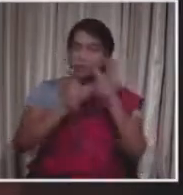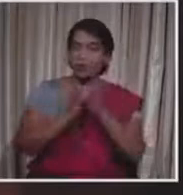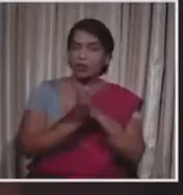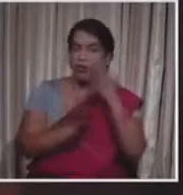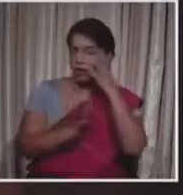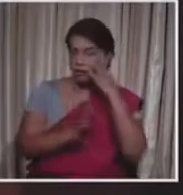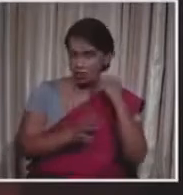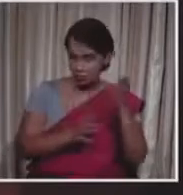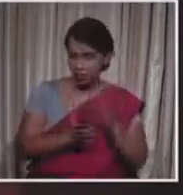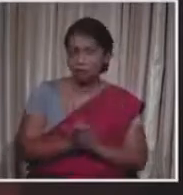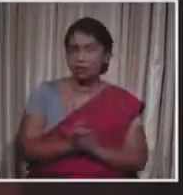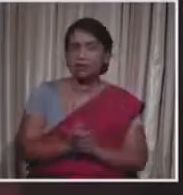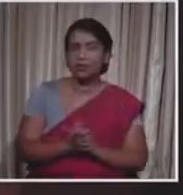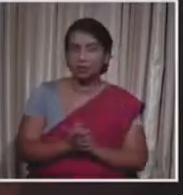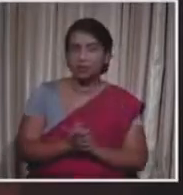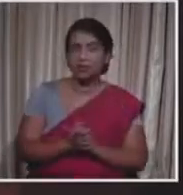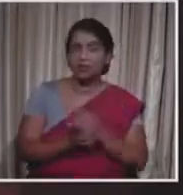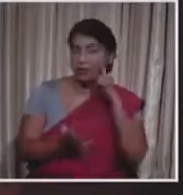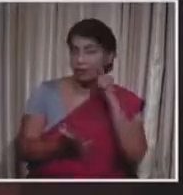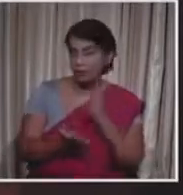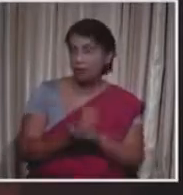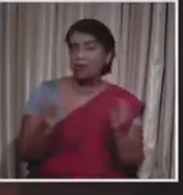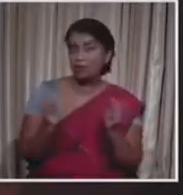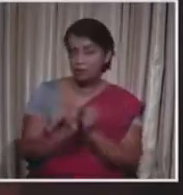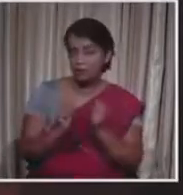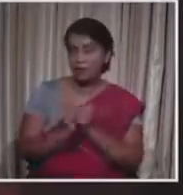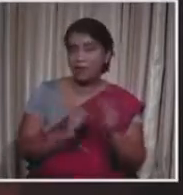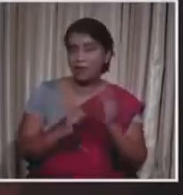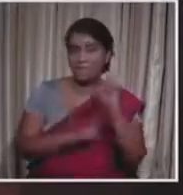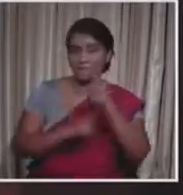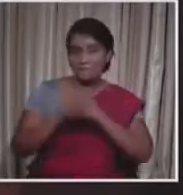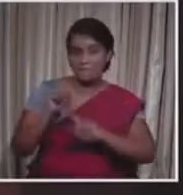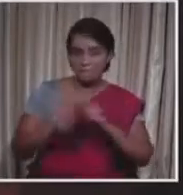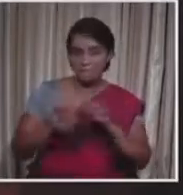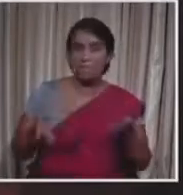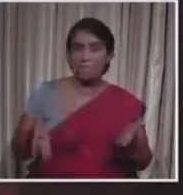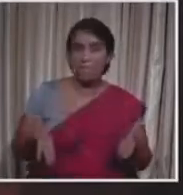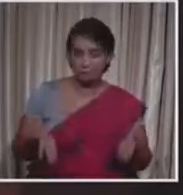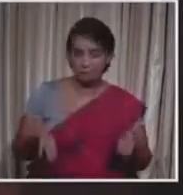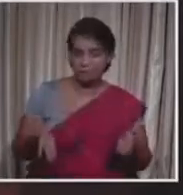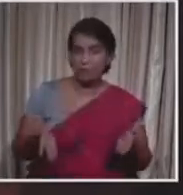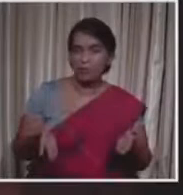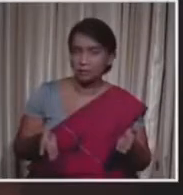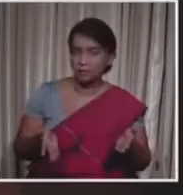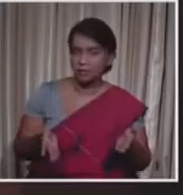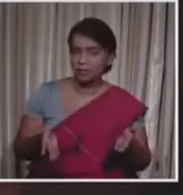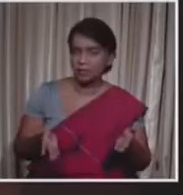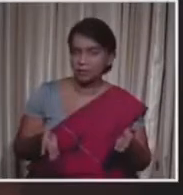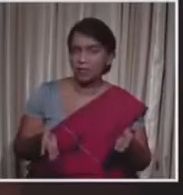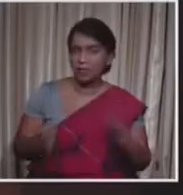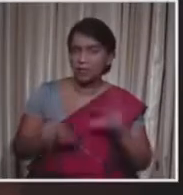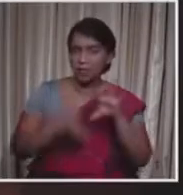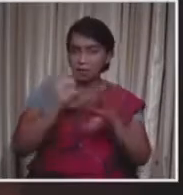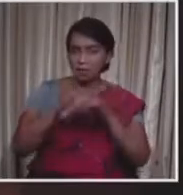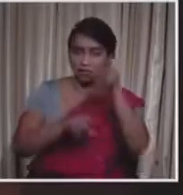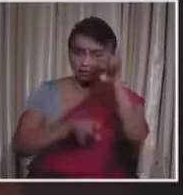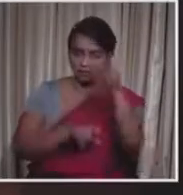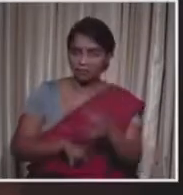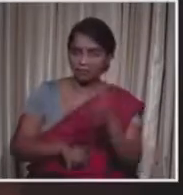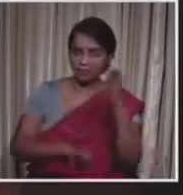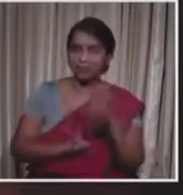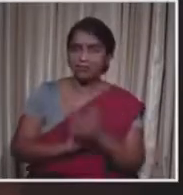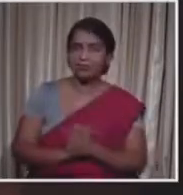වුණා. අමාරු ක්‍රියාවලියක් ක්‍රියාත්මක කරේ මේ පාර්ලිමේන්තුවේ අපේ තේරීම් භාර නිලධාරිතුමා.